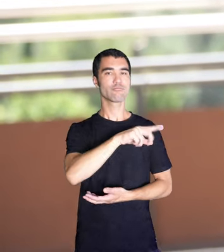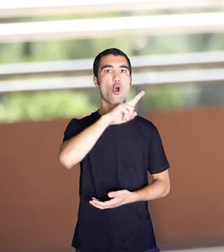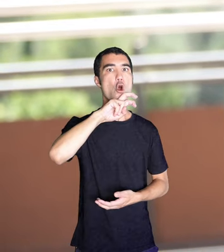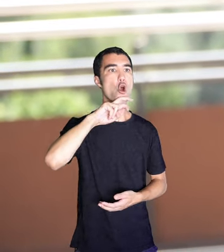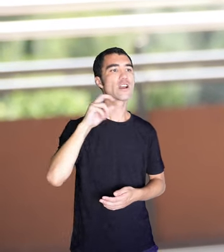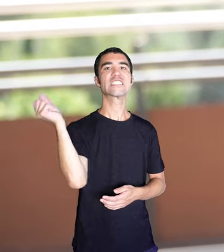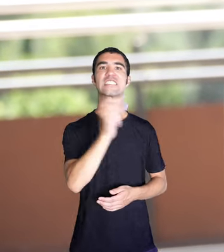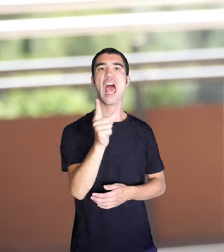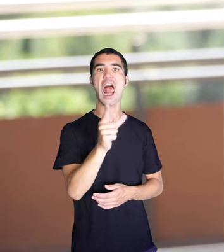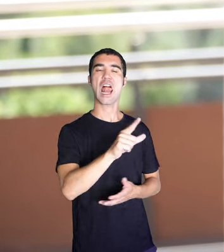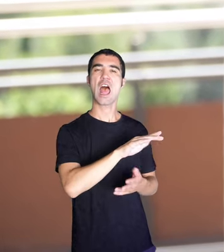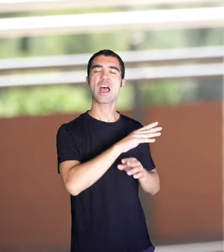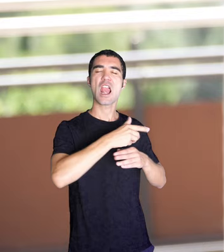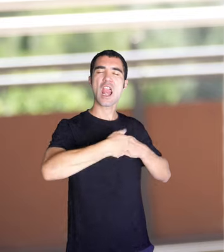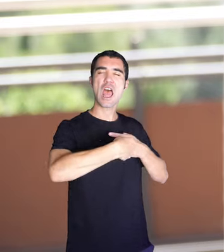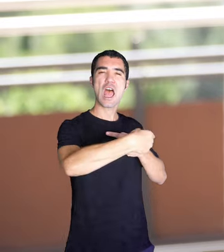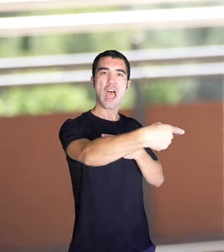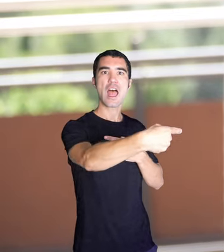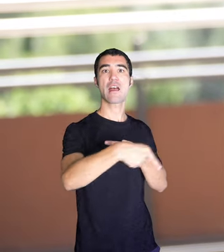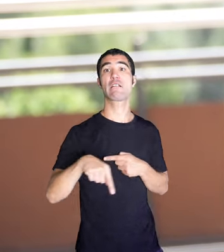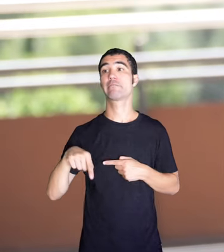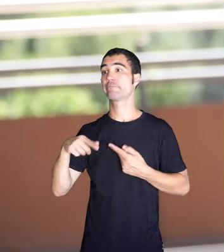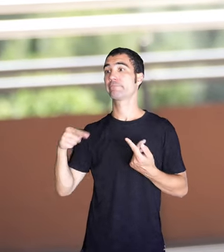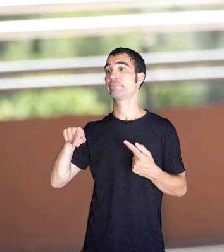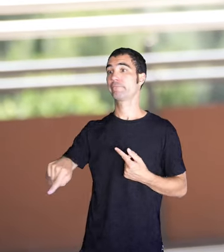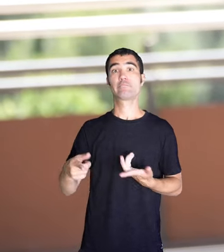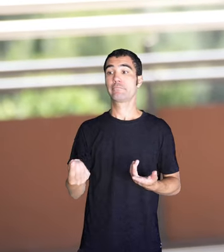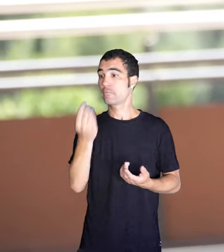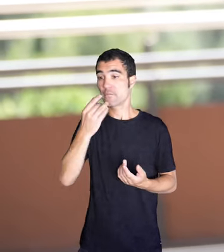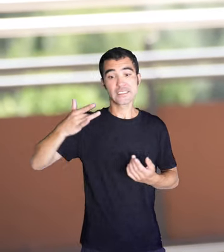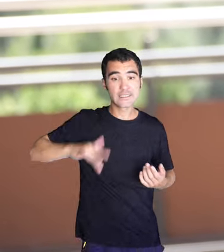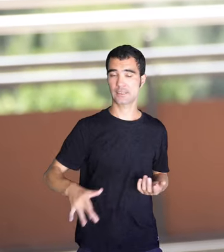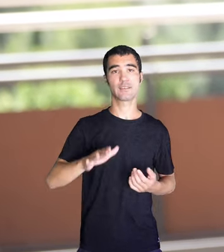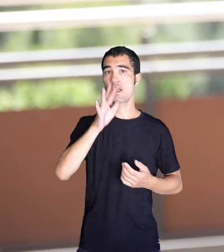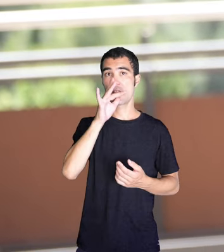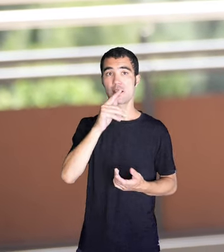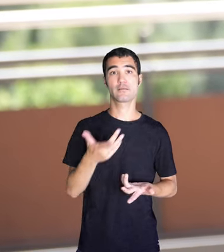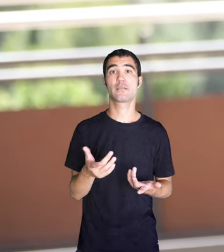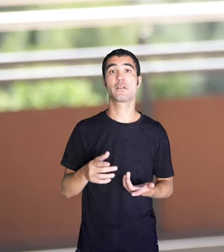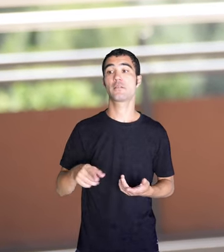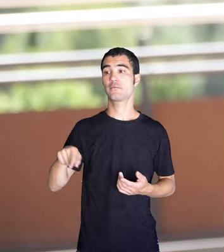el salava, mentre que aquell altre, pues, els havien de menjar i era un peix